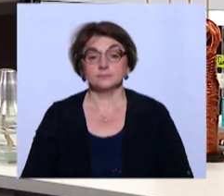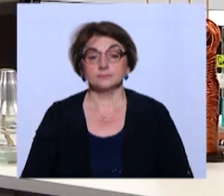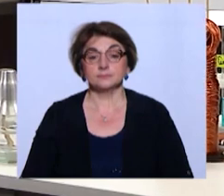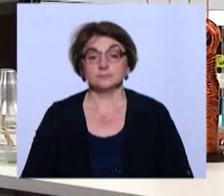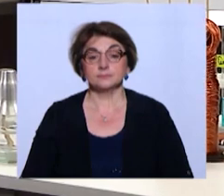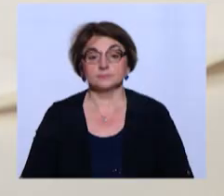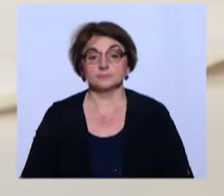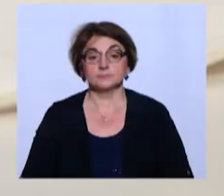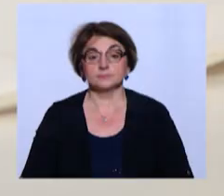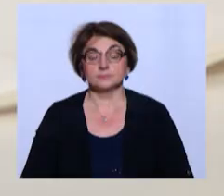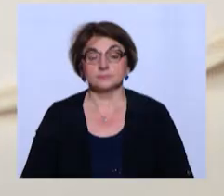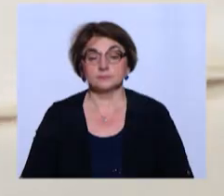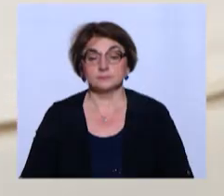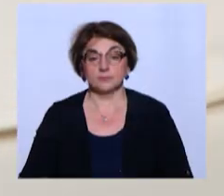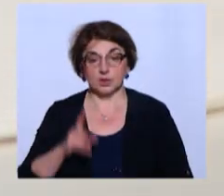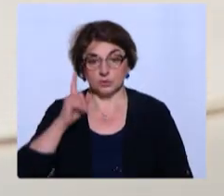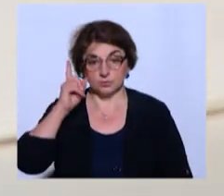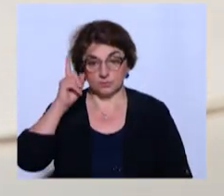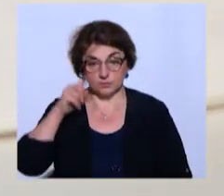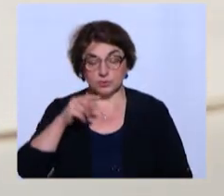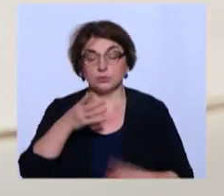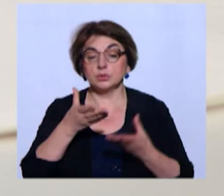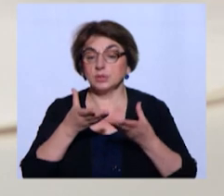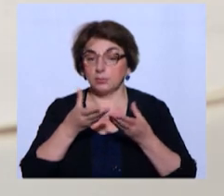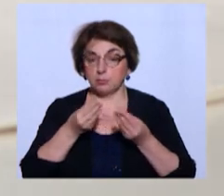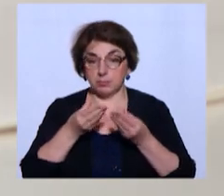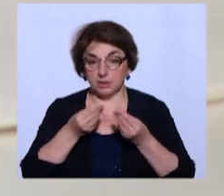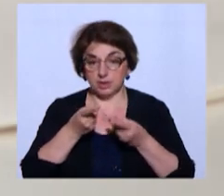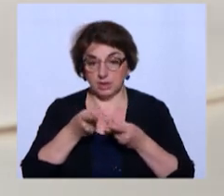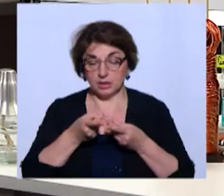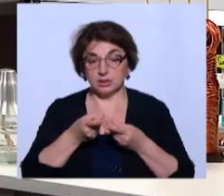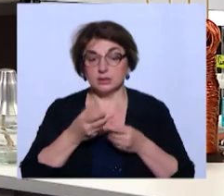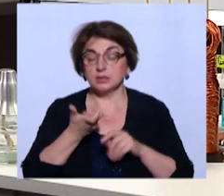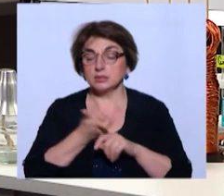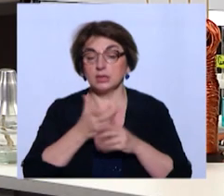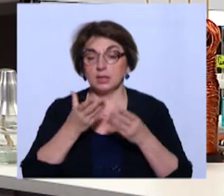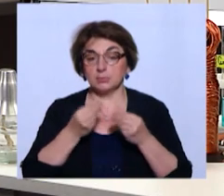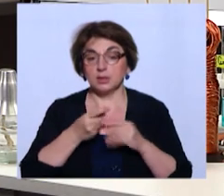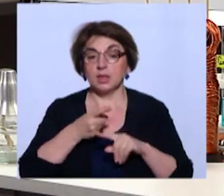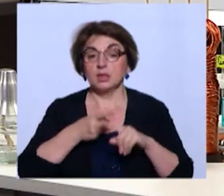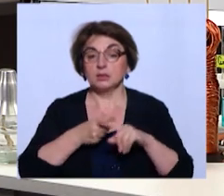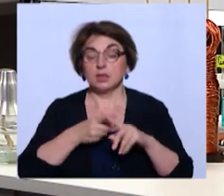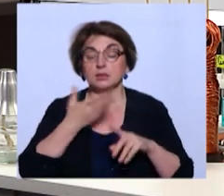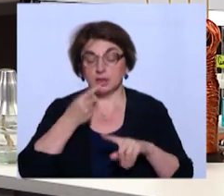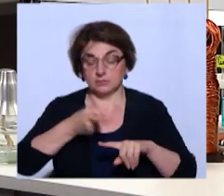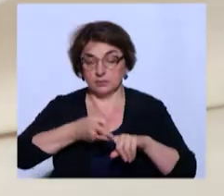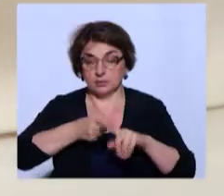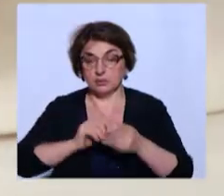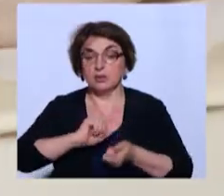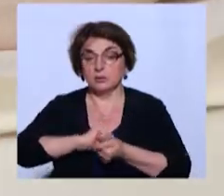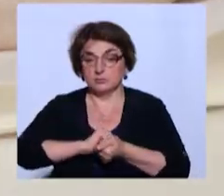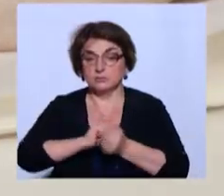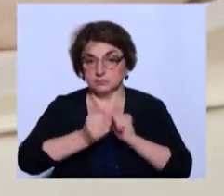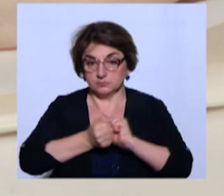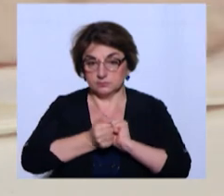თქვენ ისით, რომ ისინი დანით ადვილად იჭრებიან, რადგან ტუტე მეტალები რბილ მეტალებს წარმოადგენენ. შევამშრალოთ ფილტრის ქაღალდზე.